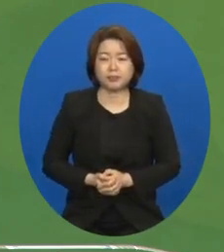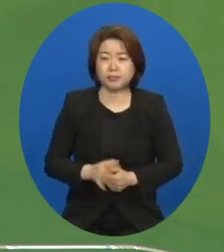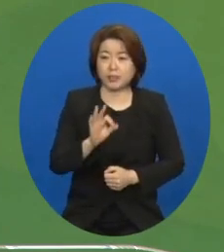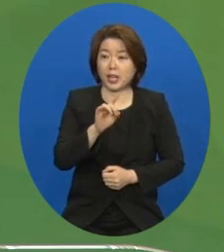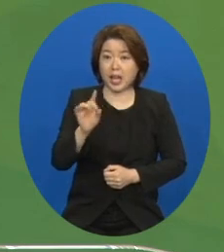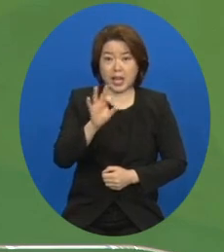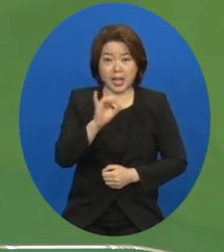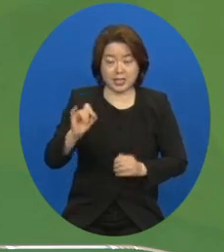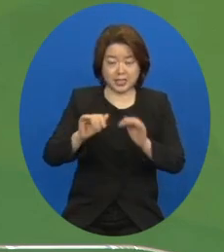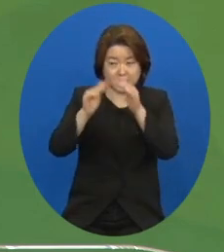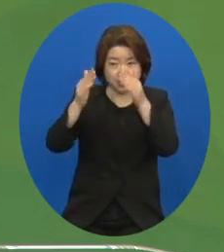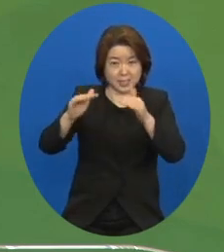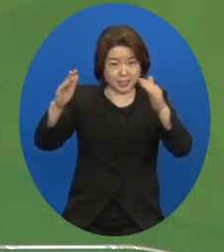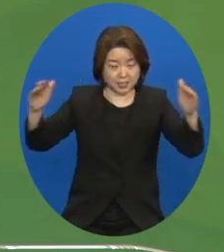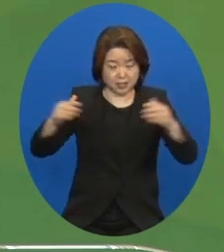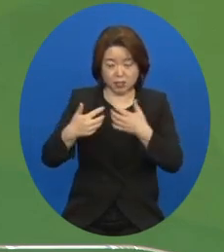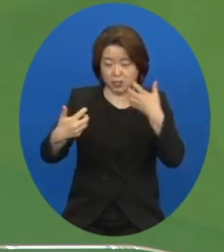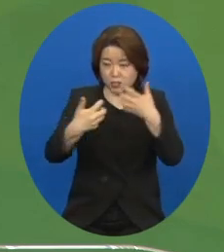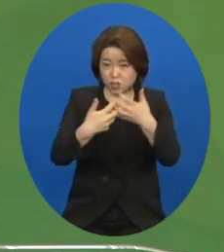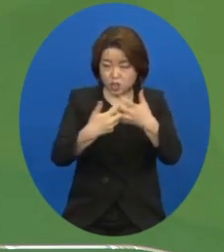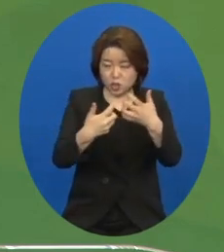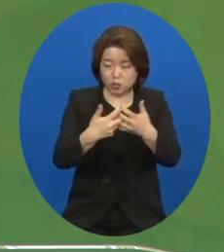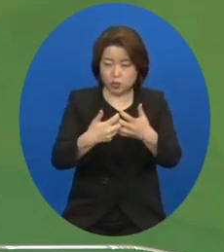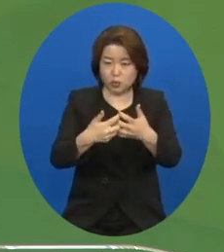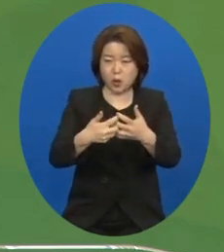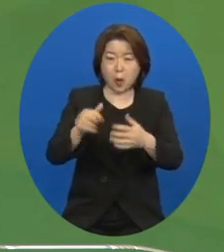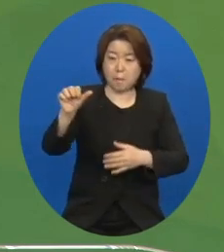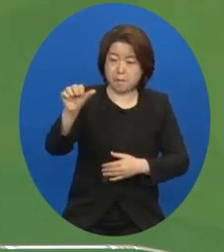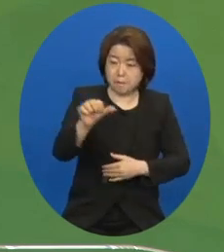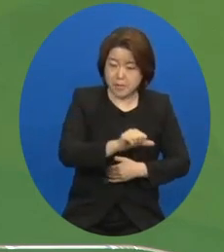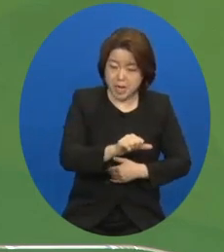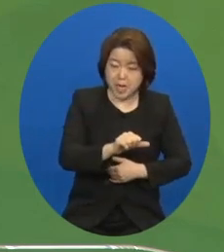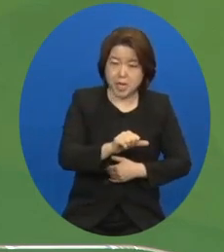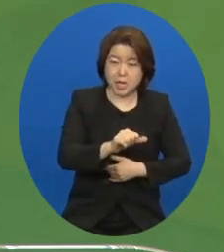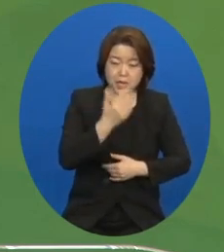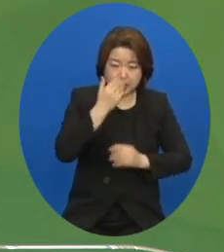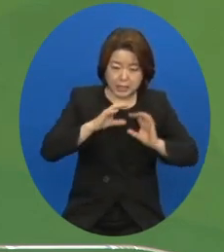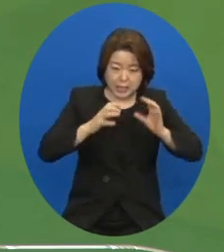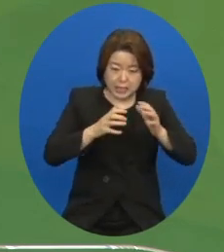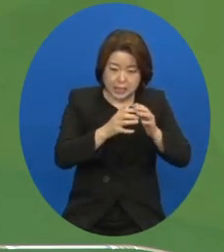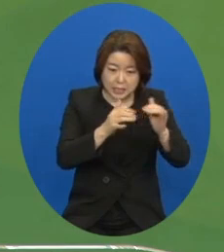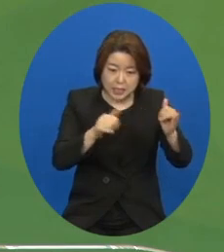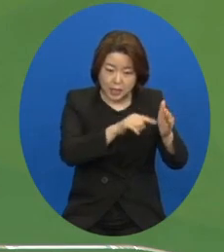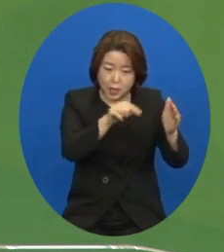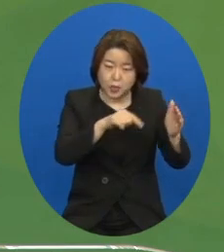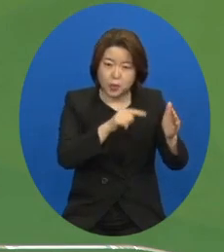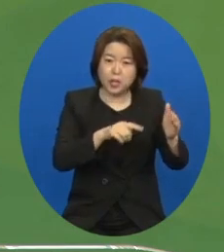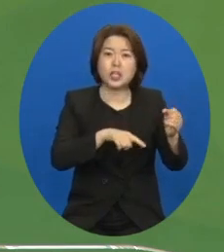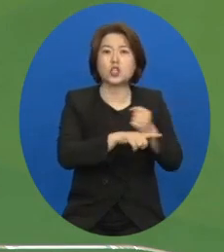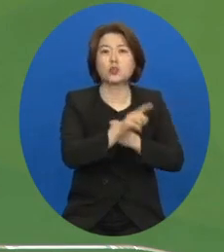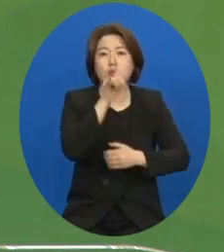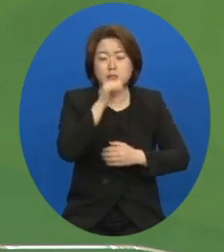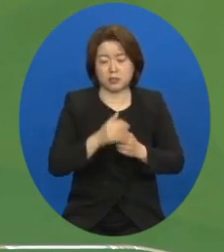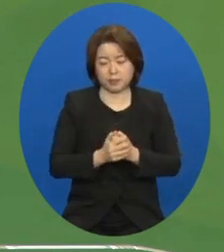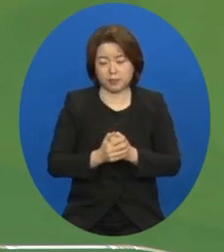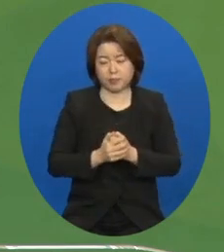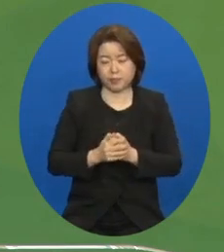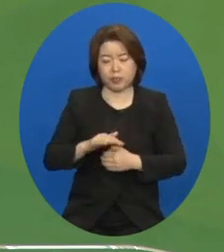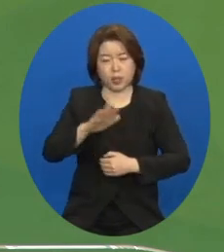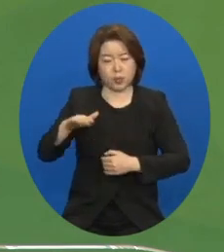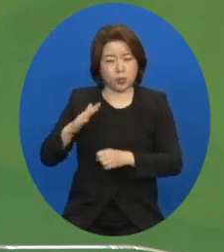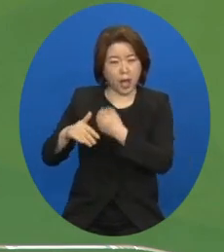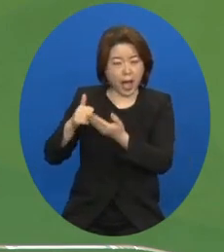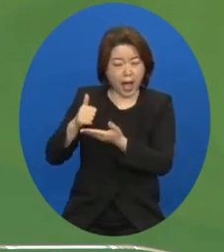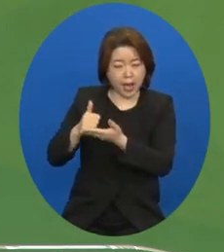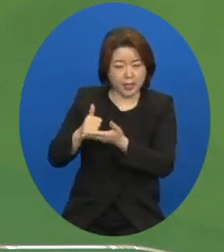아이성 전투에서 패배한 이스라엘 백성에게는 까닭이 있었습니다. 우리도 하나님을 믿으면서도 우리의